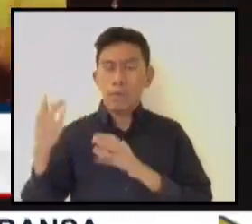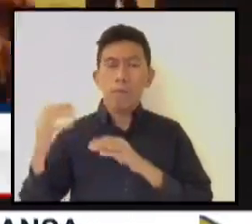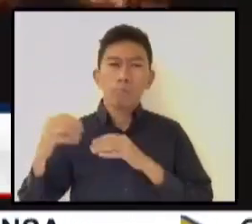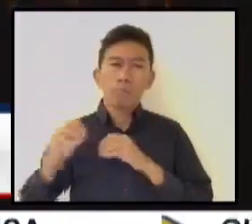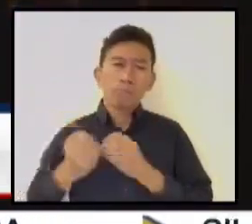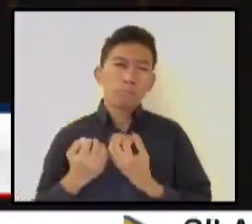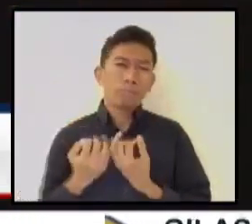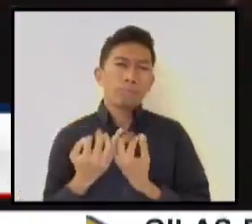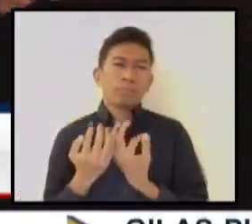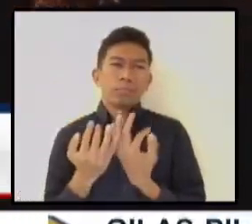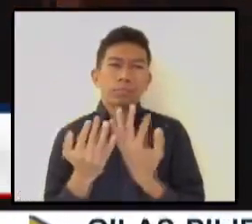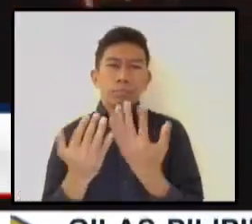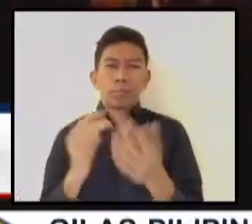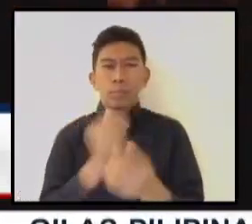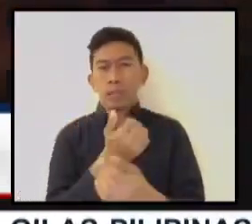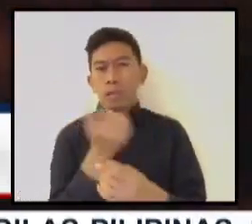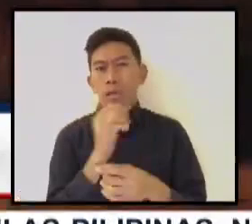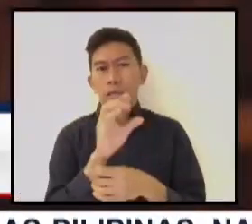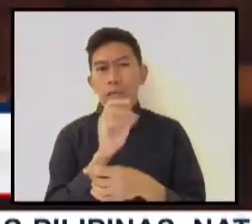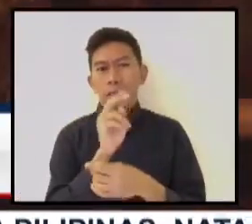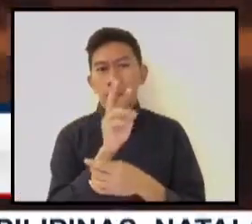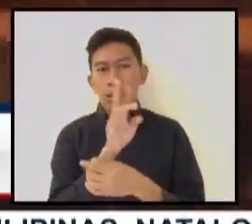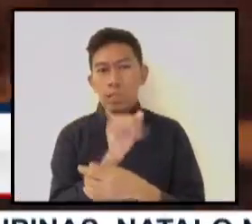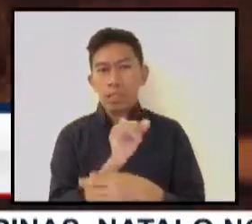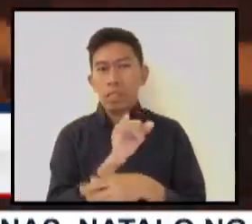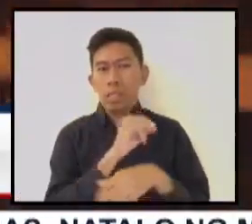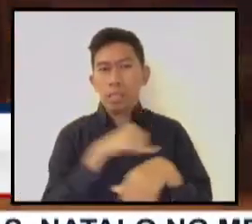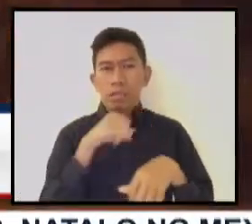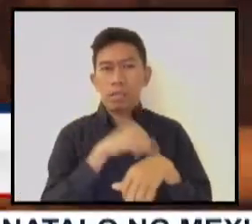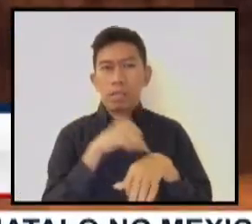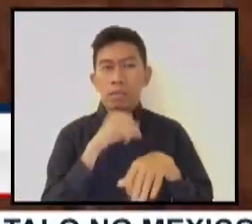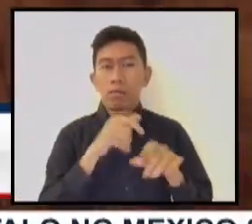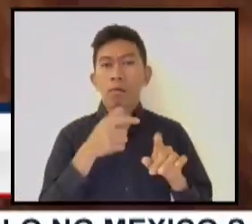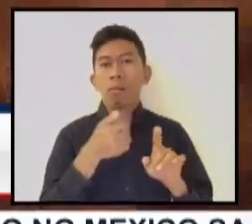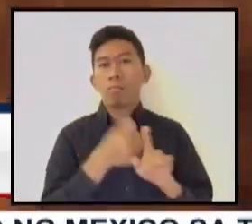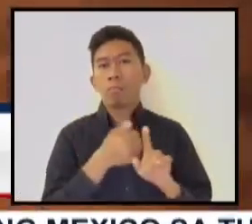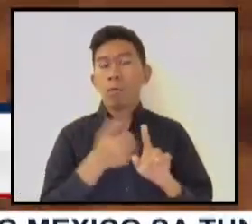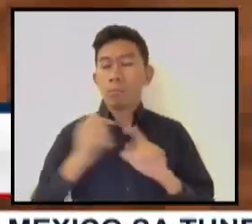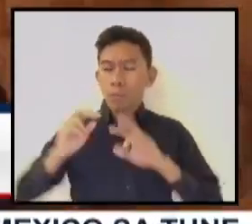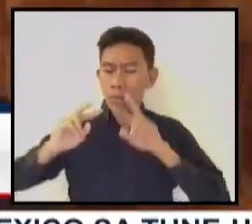Island. Lumabas sa investigasyon na sinadya ang sunog o wildfire.